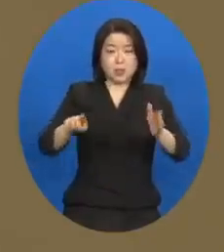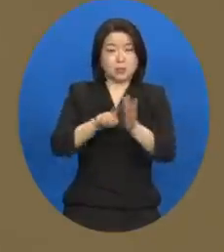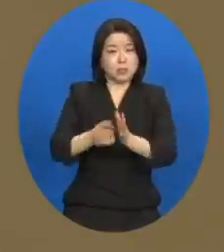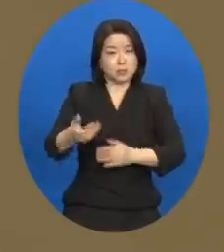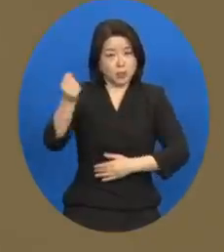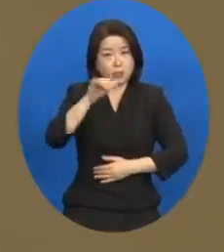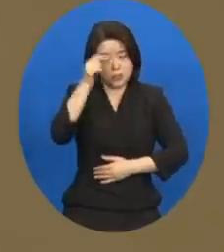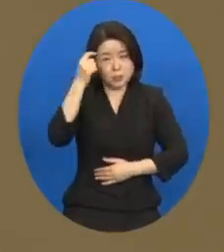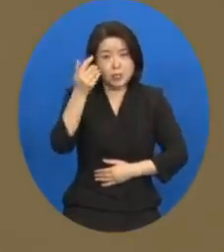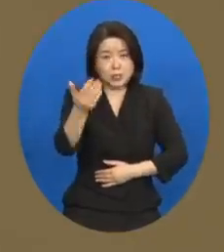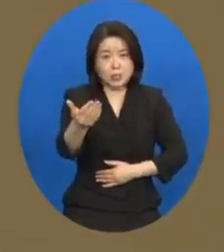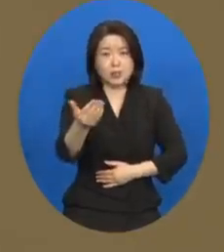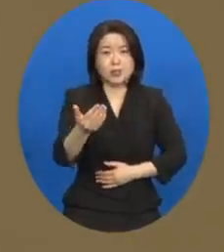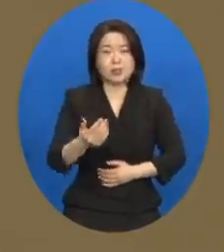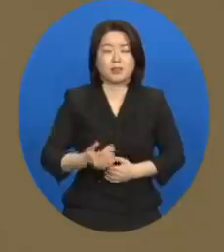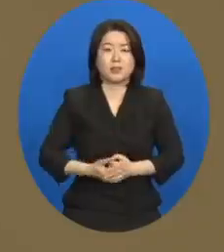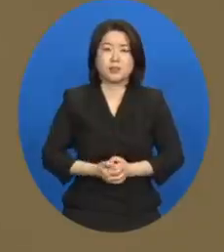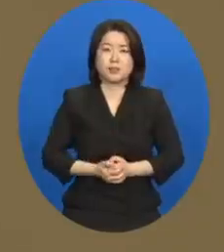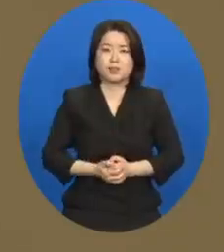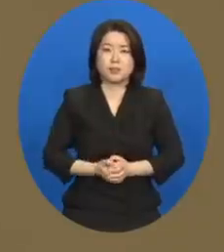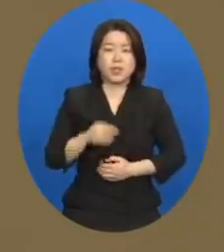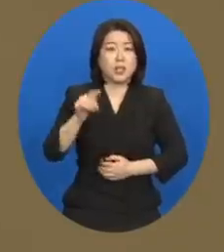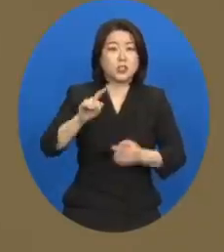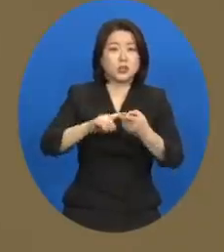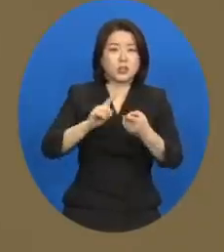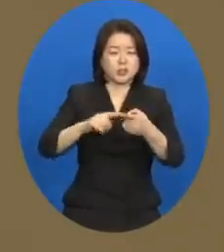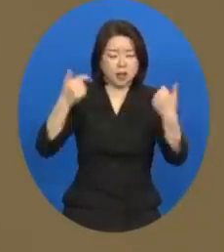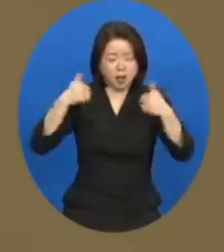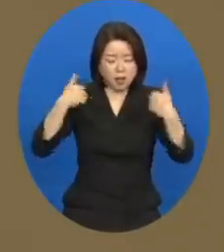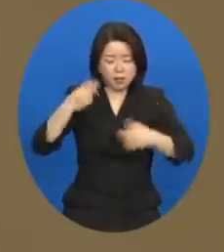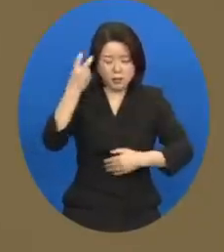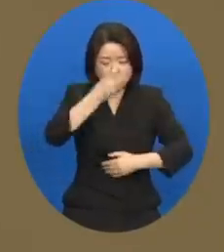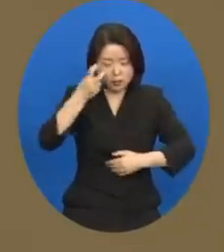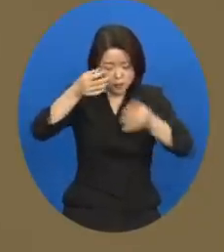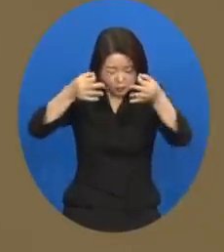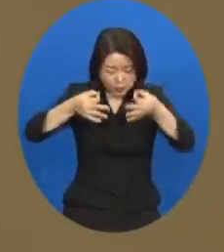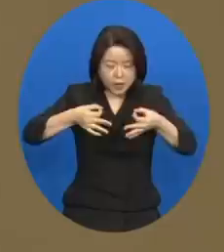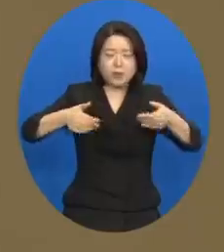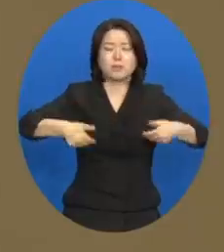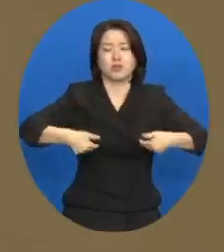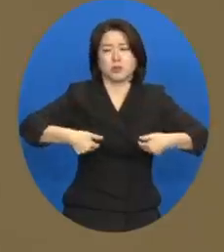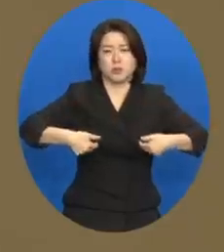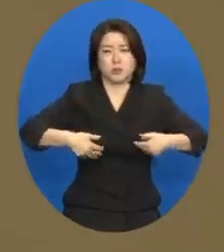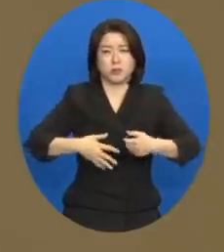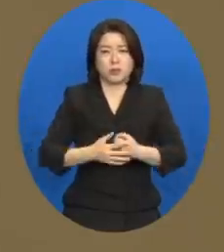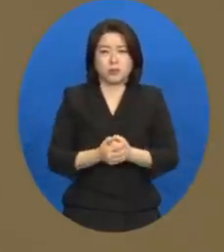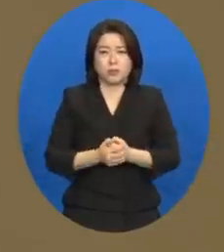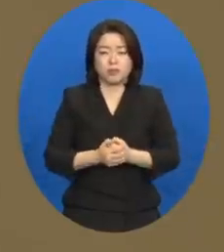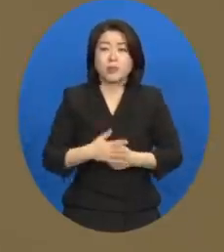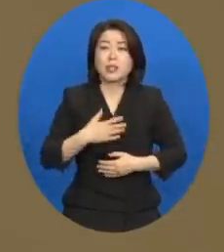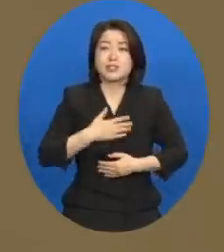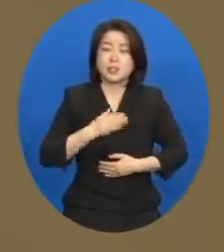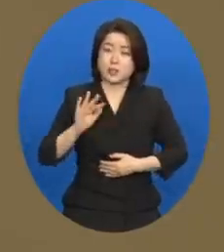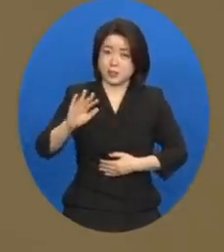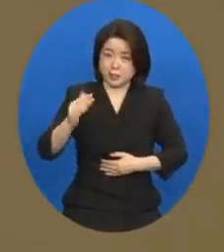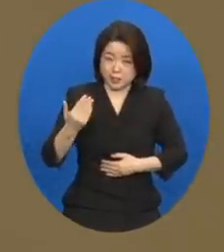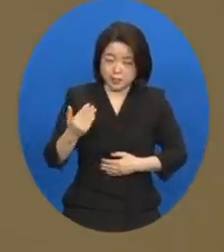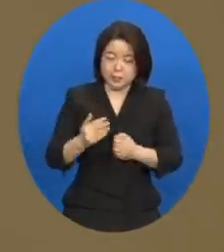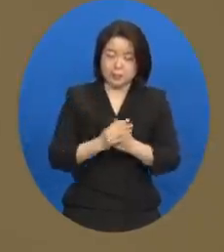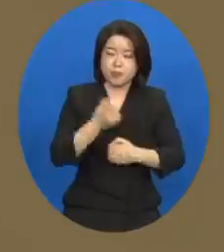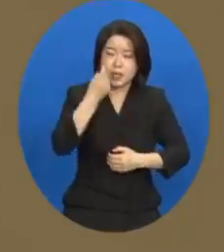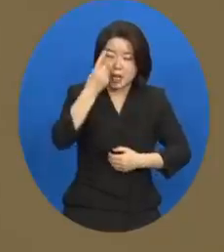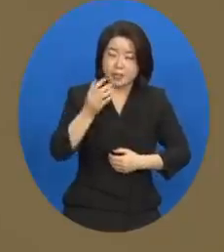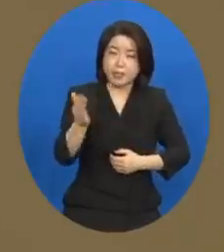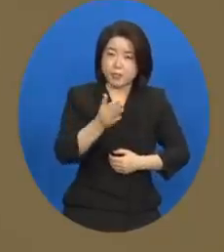있으십니까? 그 점을 항상 확인하고 살아야 합니다. 저는 최근 한 달